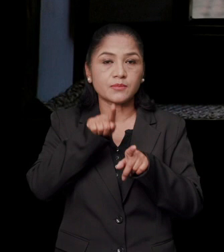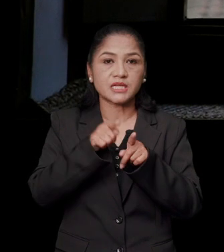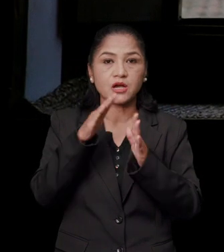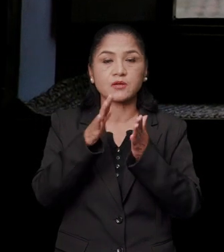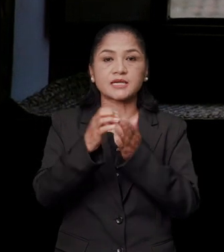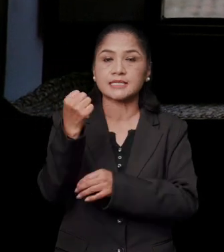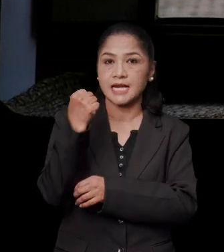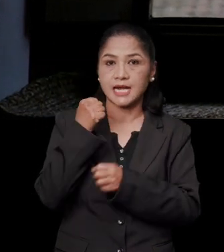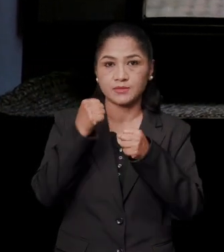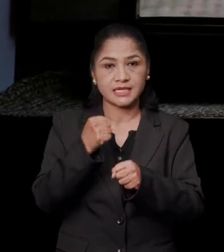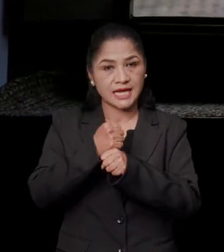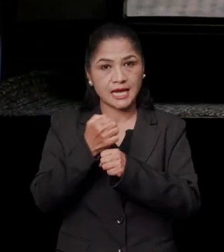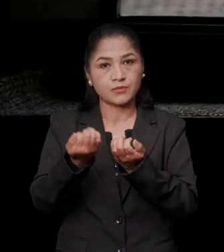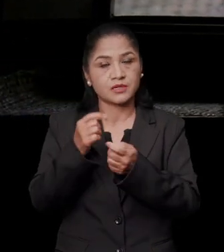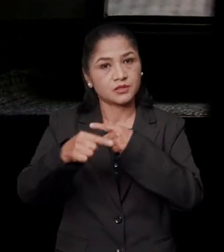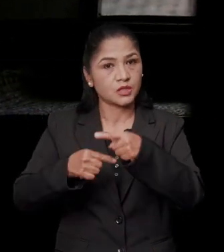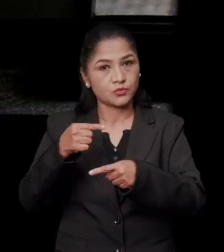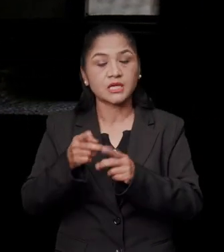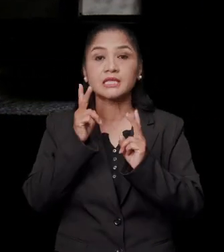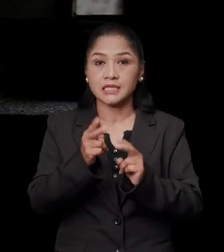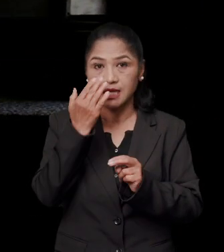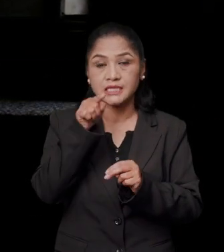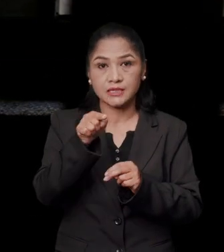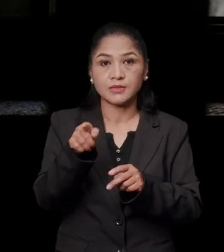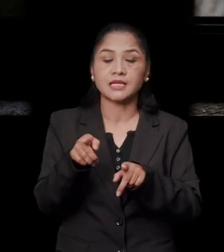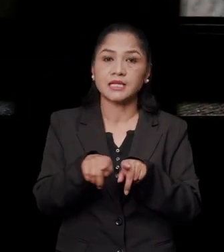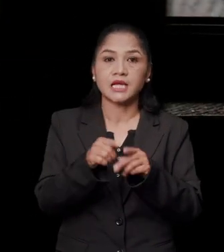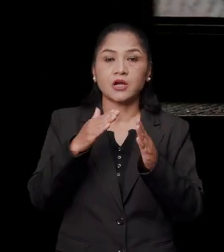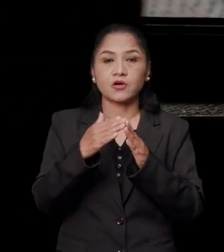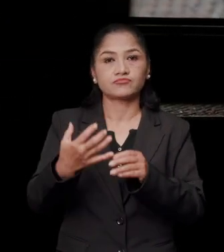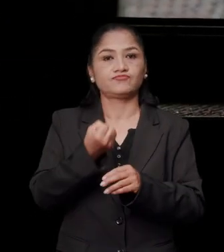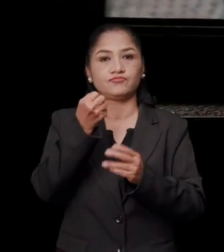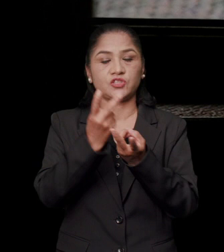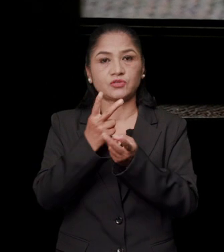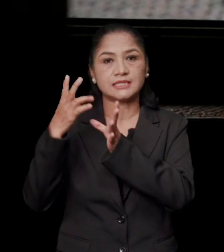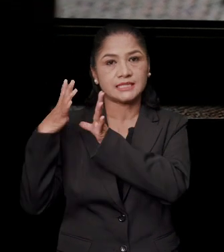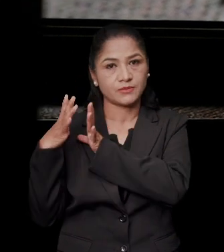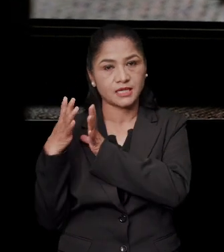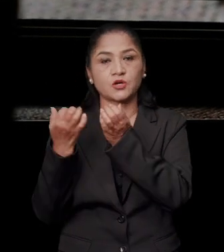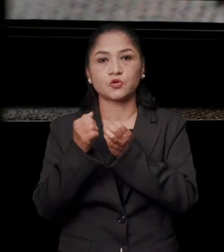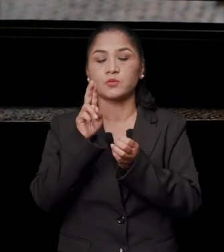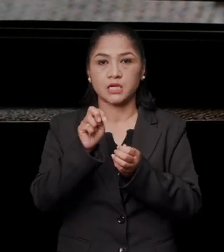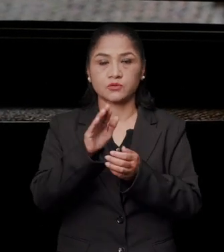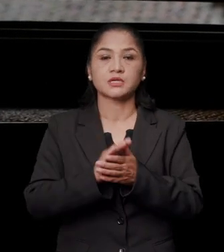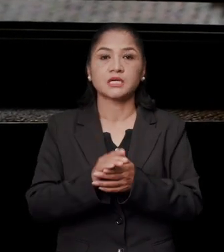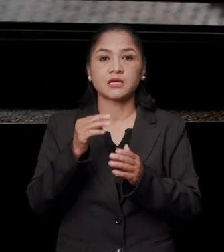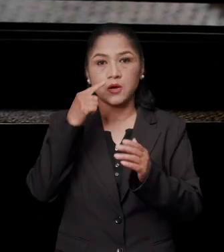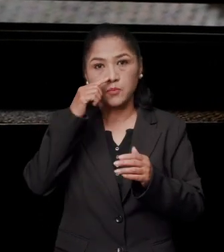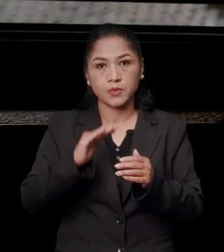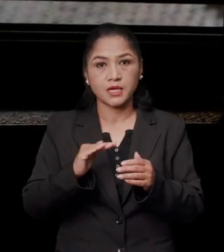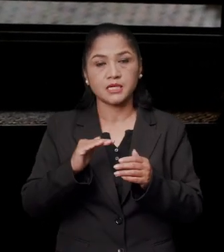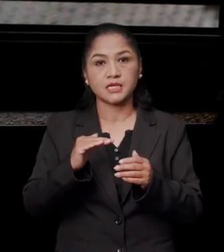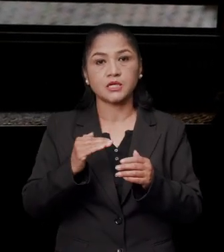बुबा पनि घरबाट टाढा बसेर काम गर्दै हुनुहुन्छ। त्यसैले तिमीले नै घरमुलीको रूपमा जिम्मेवारी लिनु परेको छ